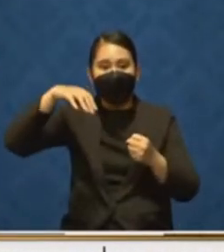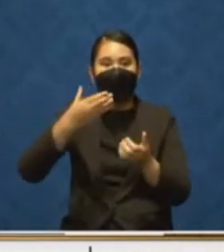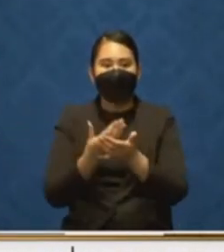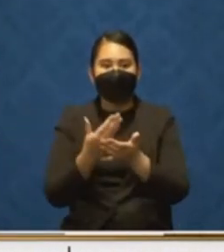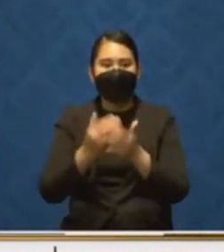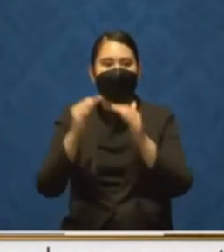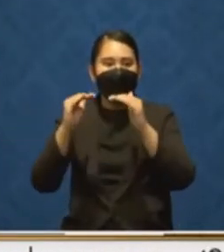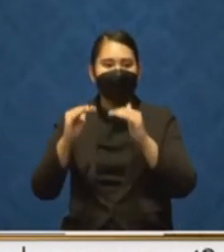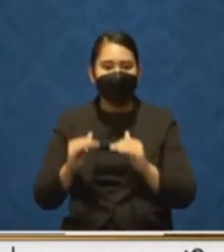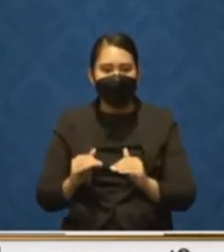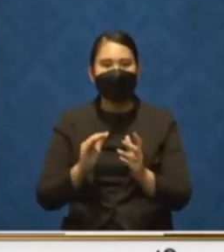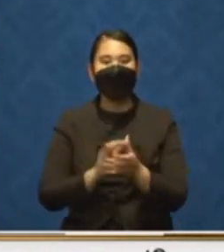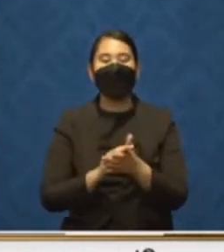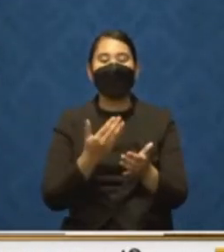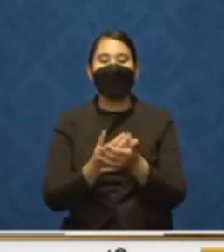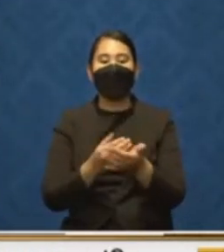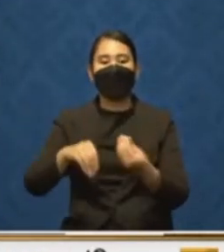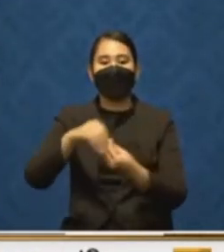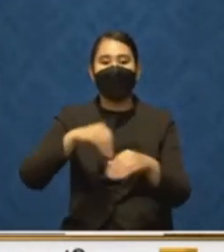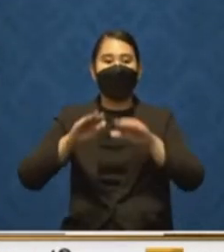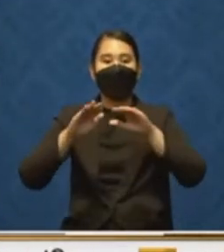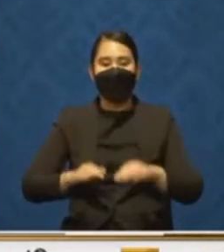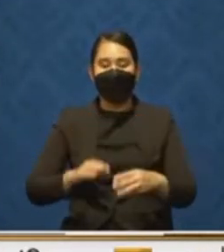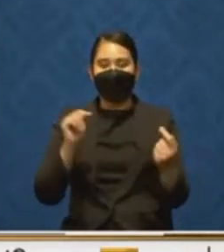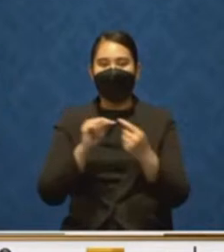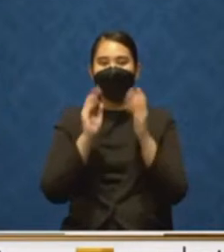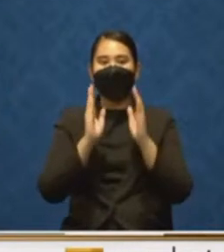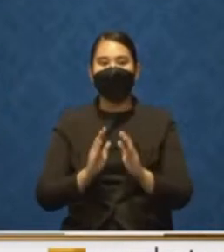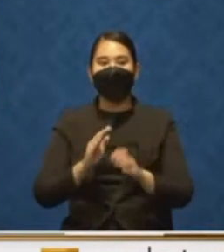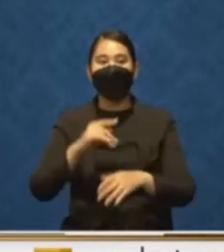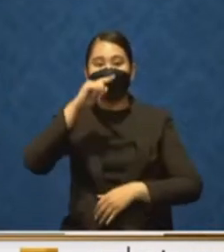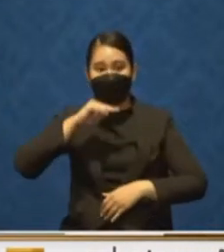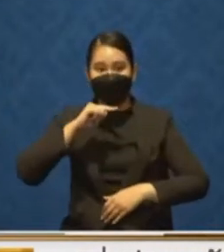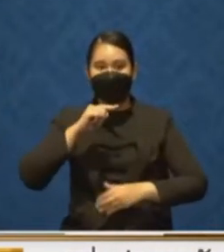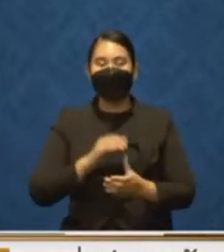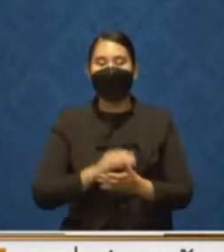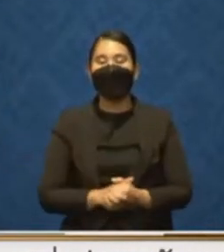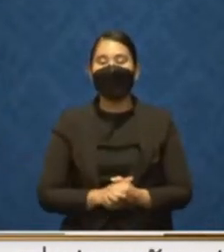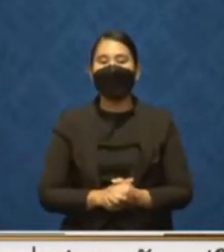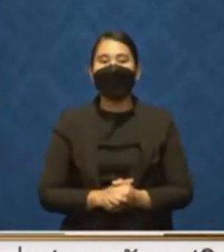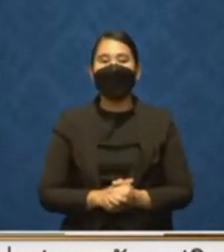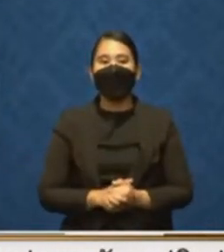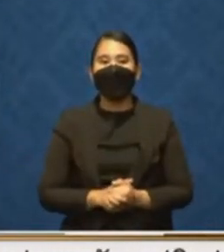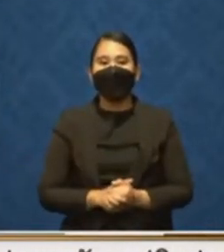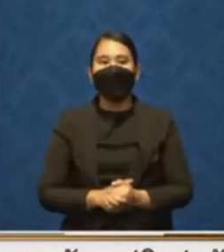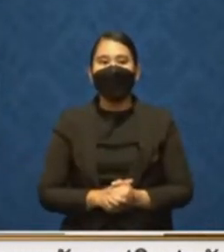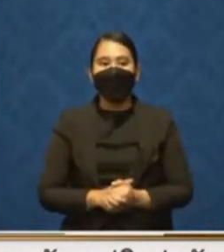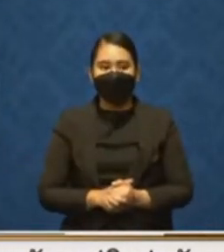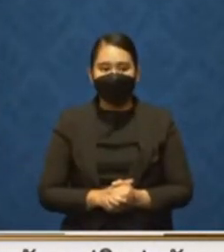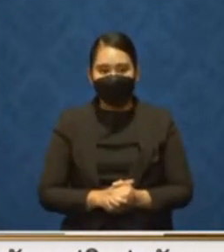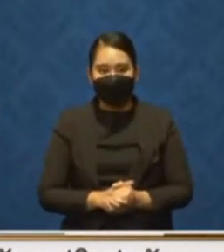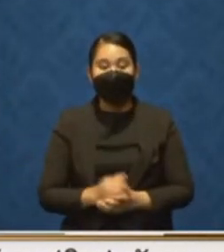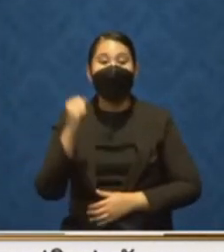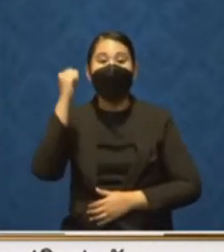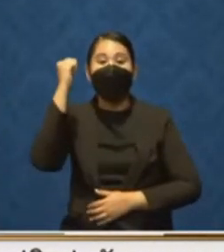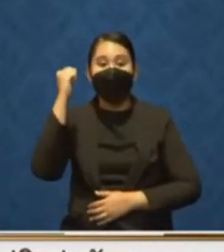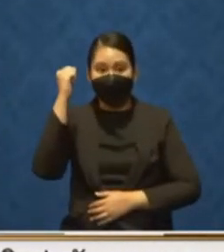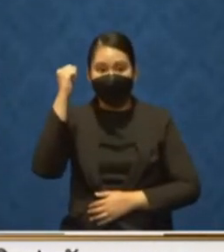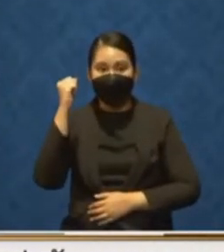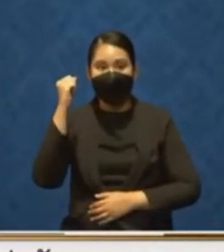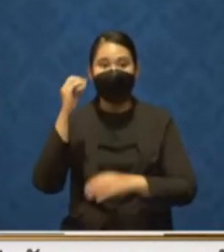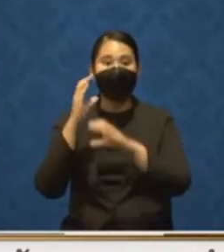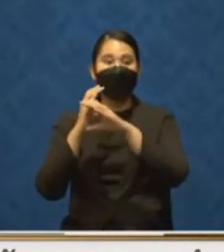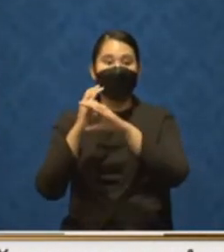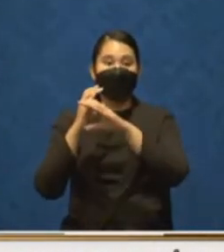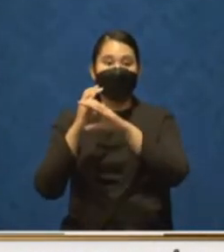ถูกลงค่าใช้จ่ายถูกลงสำหรับคนไทยทุกคนด้วยเรื่องระบบขนส่งมวลชนอื่นก็จะเดียวกันนะครับรถไไฟ้าวันนี้ผมก็สอบ